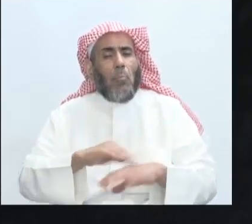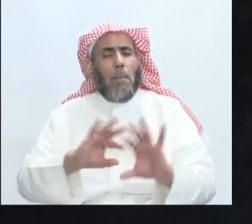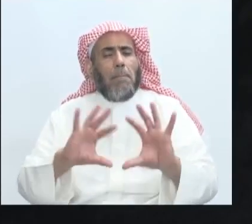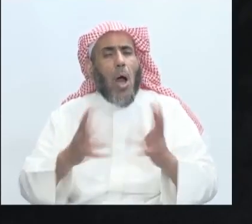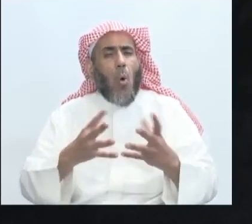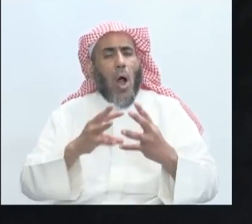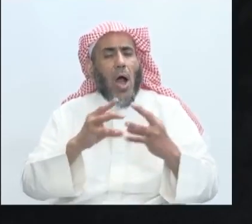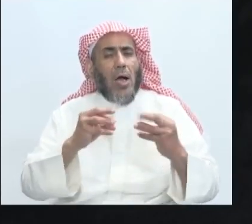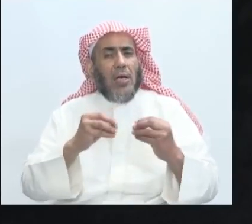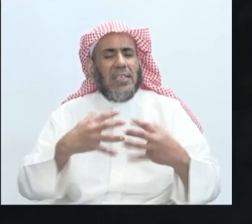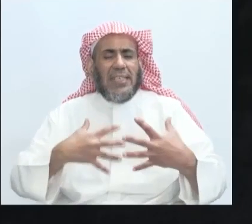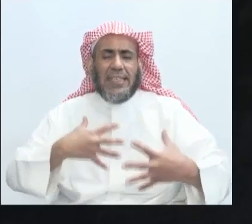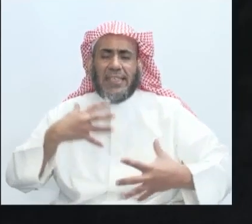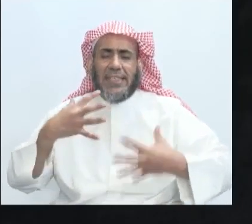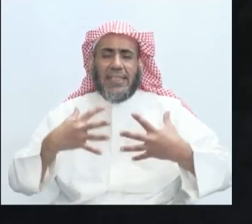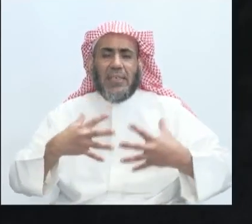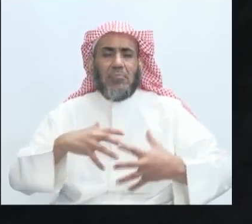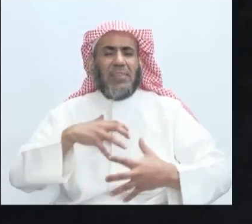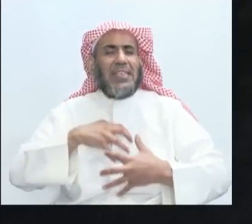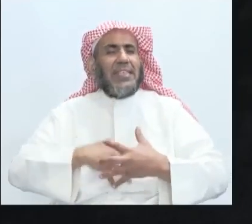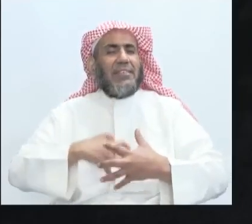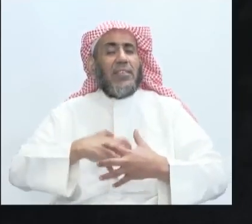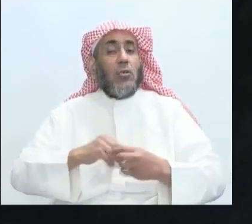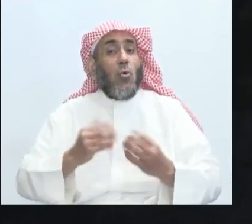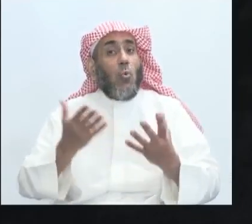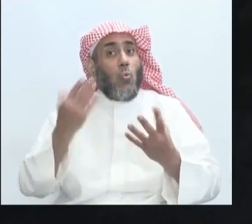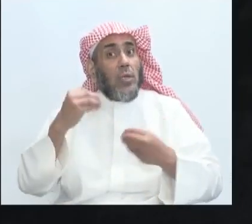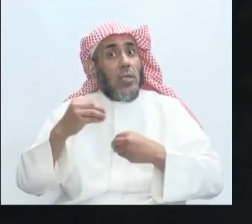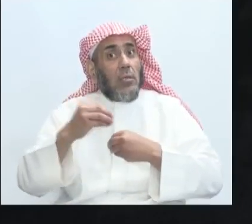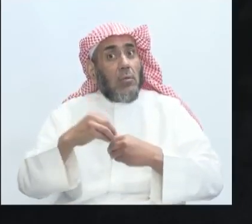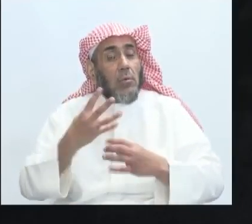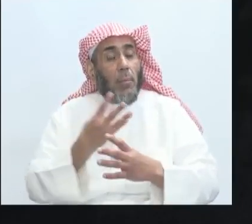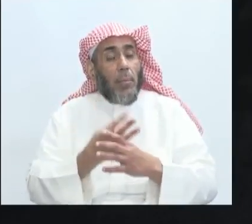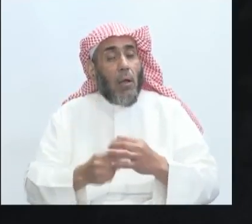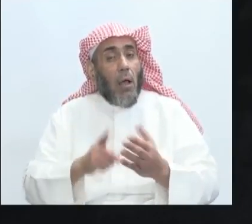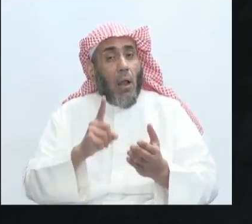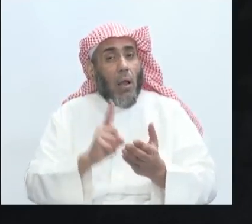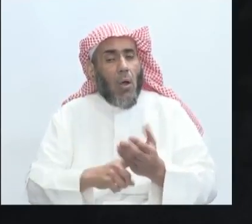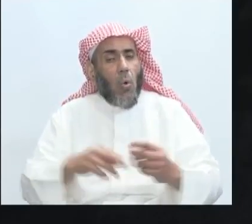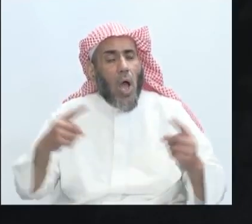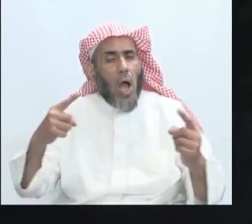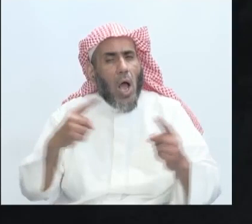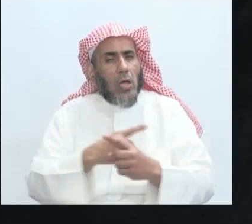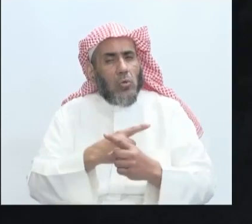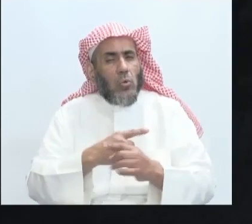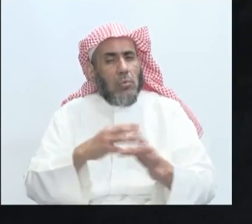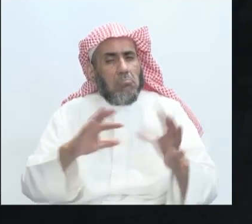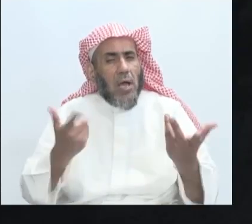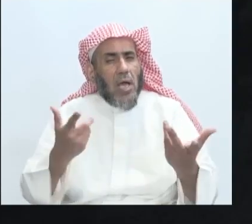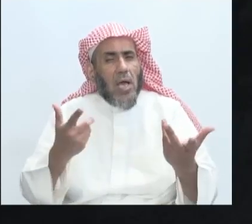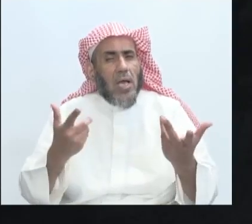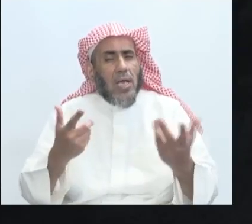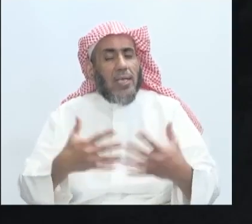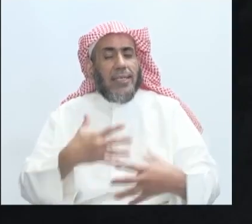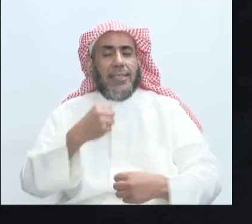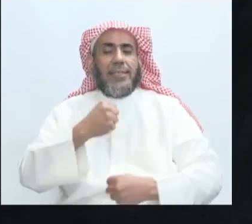هو الاضطراب النفسي وتذكرون ابنائي وابنات الطلاب انه عكس او مخالف